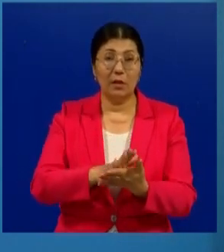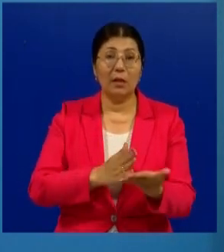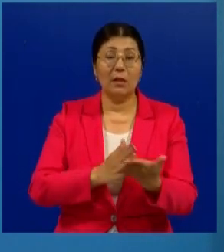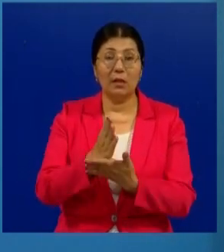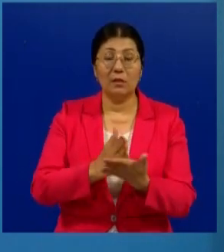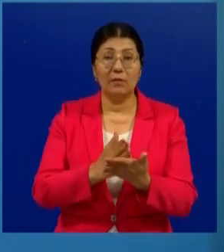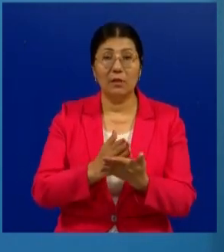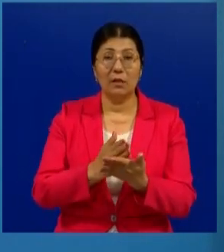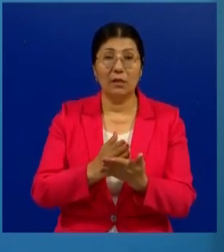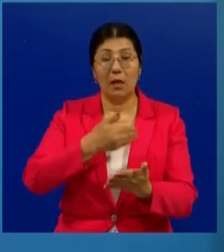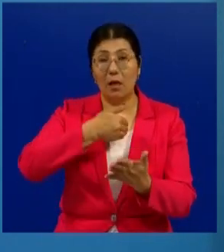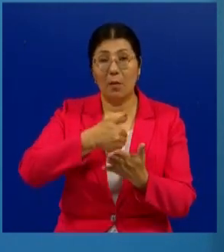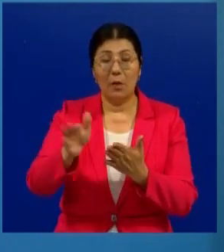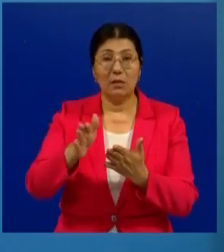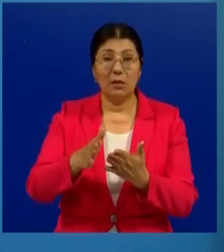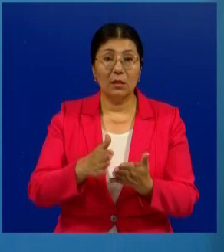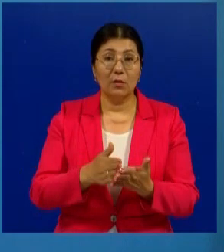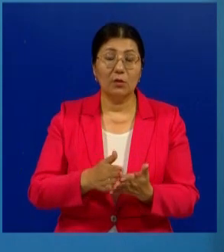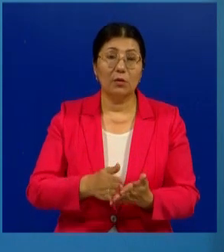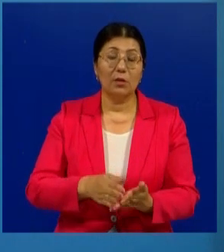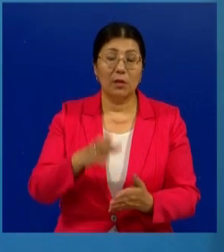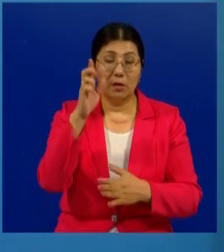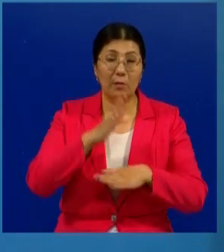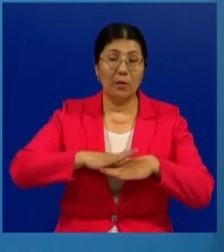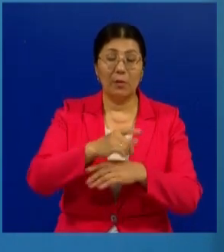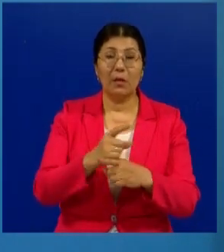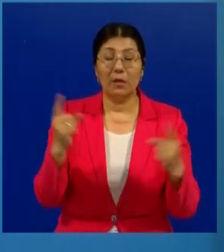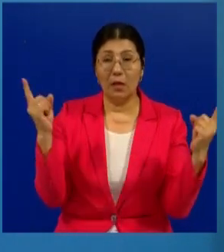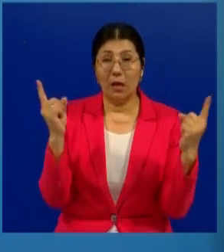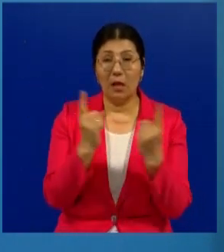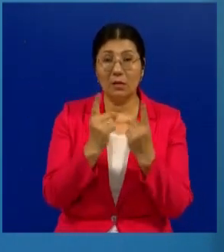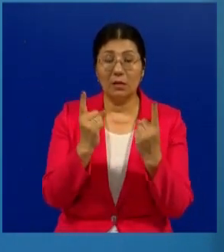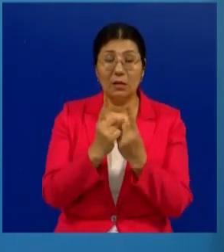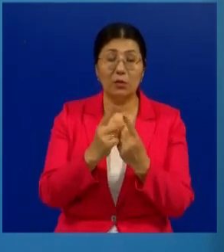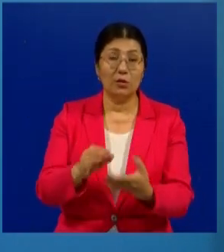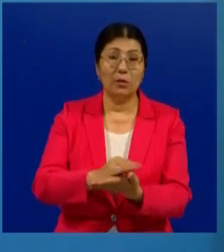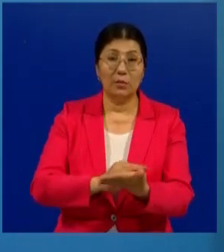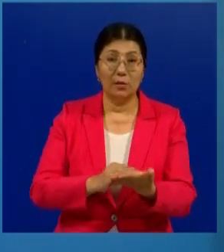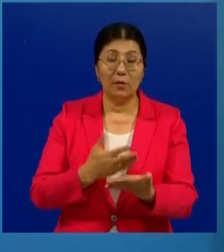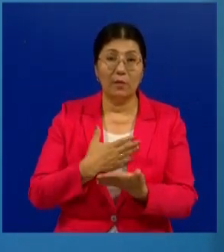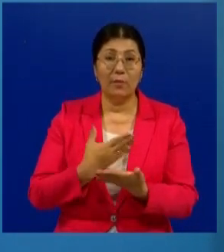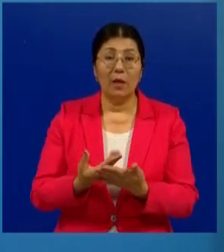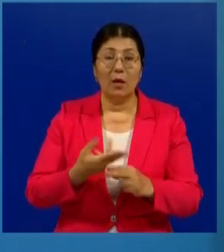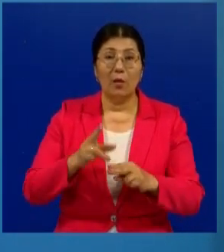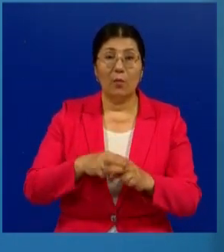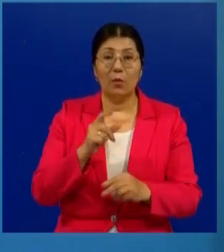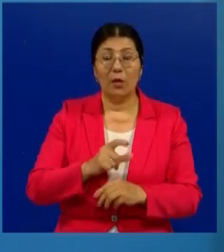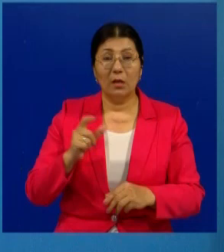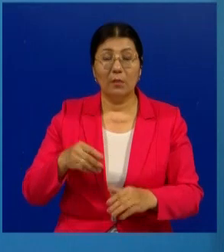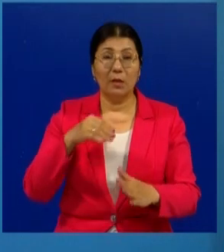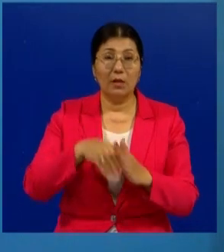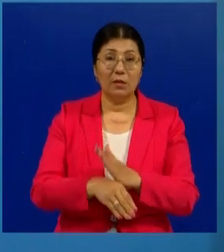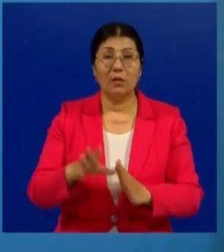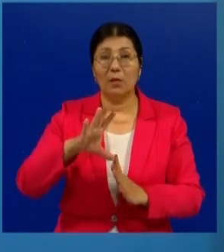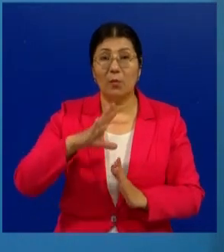қызметтерден бас тартқаны үшін мемлекетке қарсы келген үшін деген. Көрдіңіз бе? Одан қалды, жаңағы бұл шаруалардың да ішінде болды.